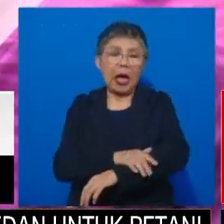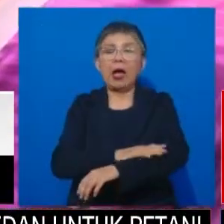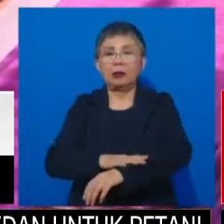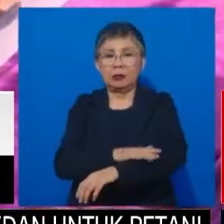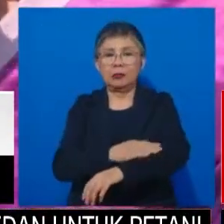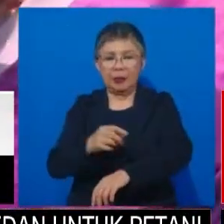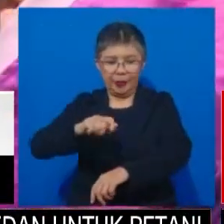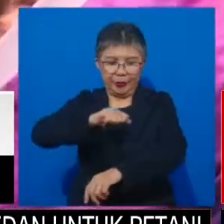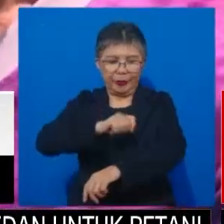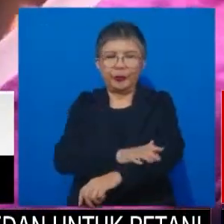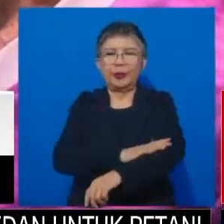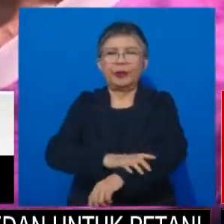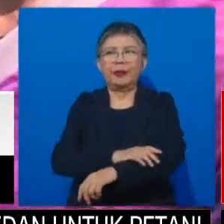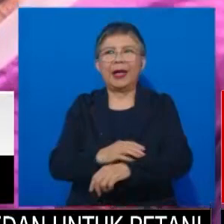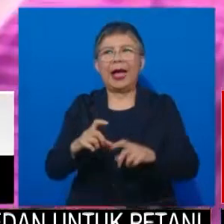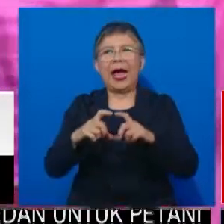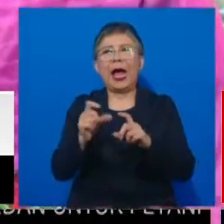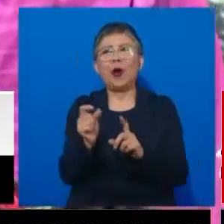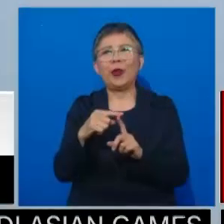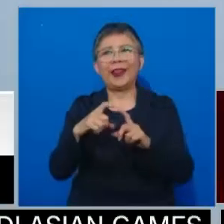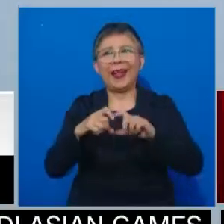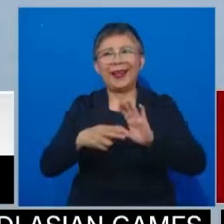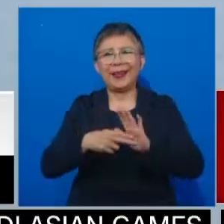ya itu aja kadang-kadang pakai autan.